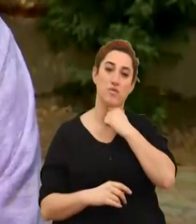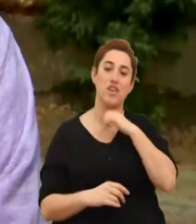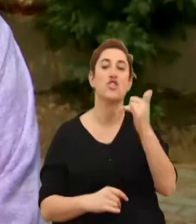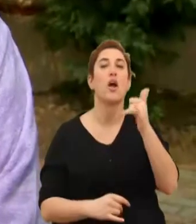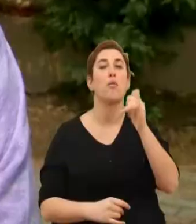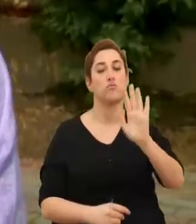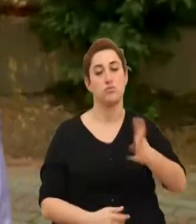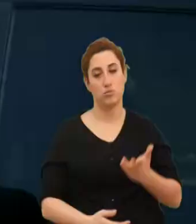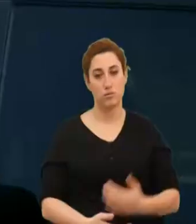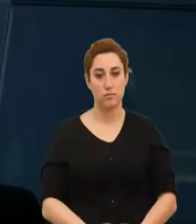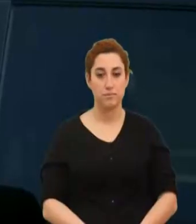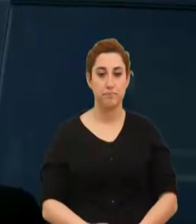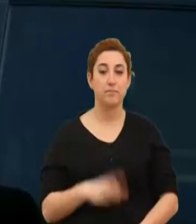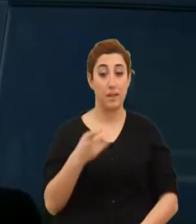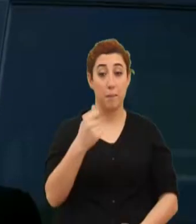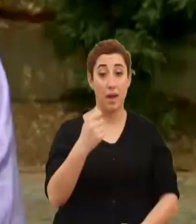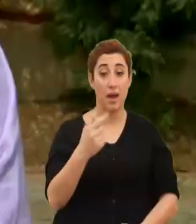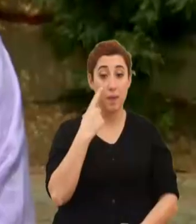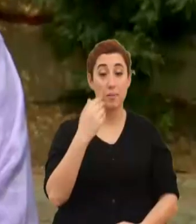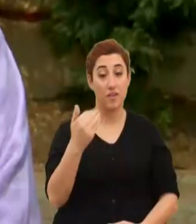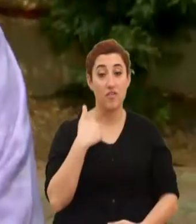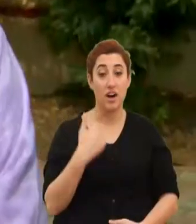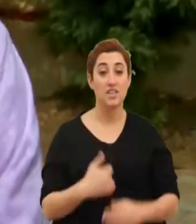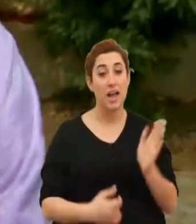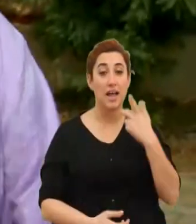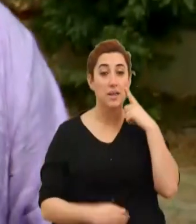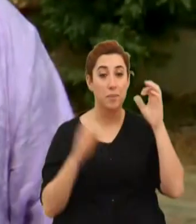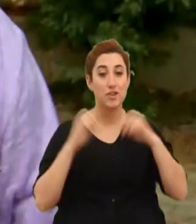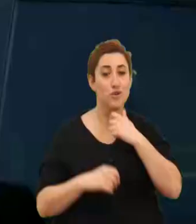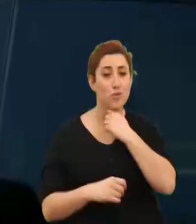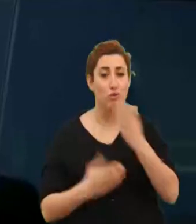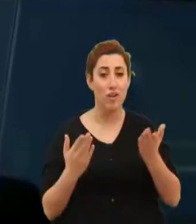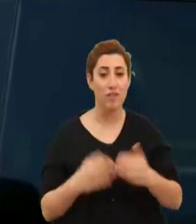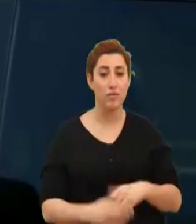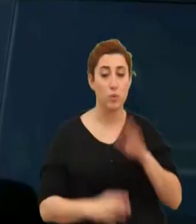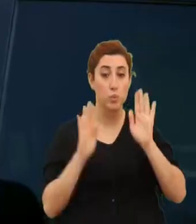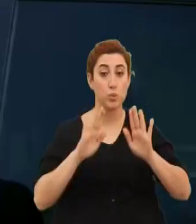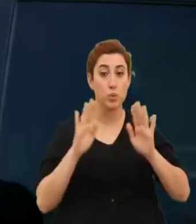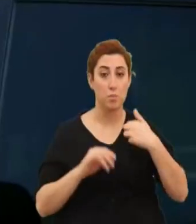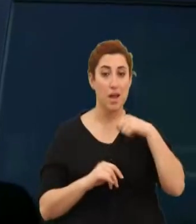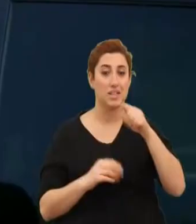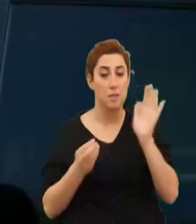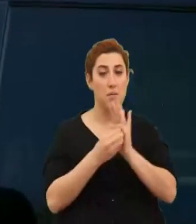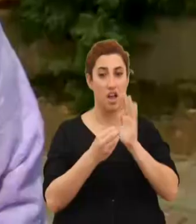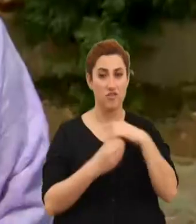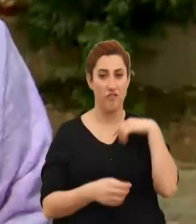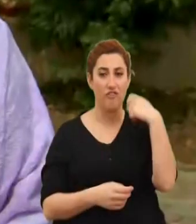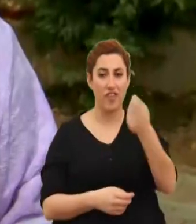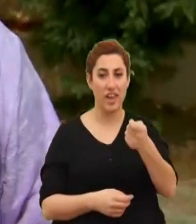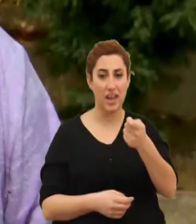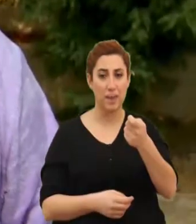şaka yaptım zaten. Hadi paraları kafamdan dökecektiniz. Hadi başlayın lütfen. Dur dur. Ben sana bahşişini vereyim